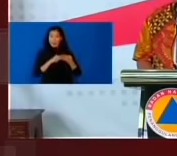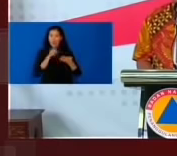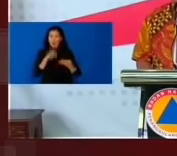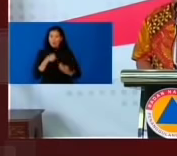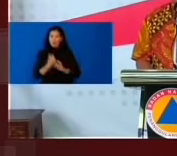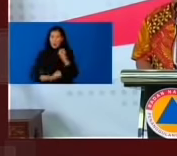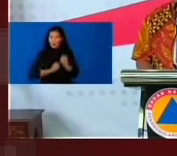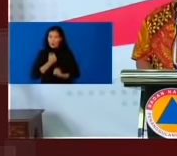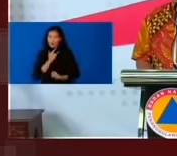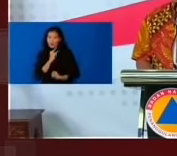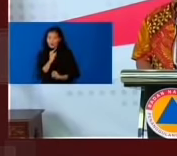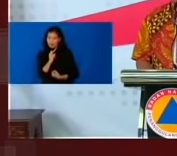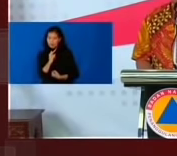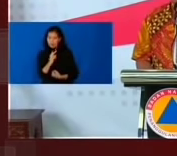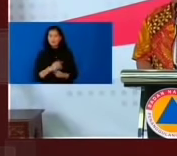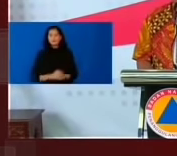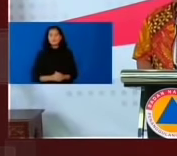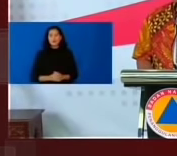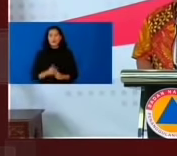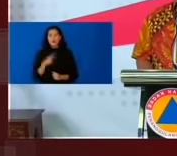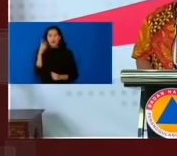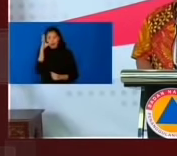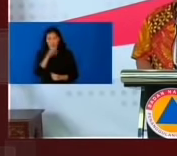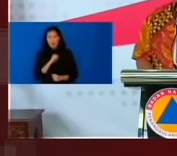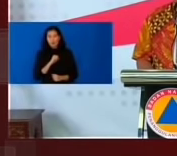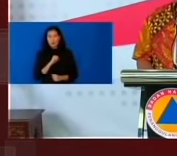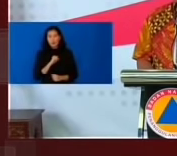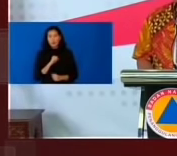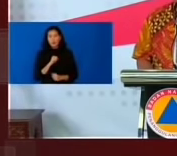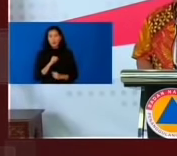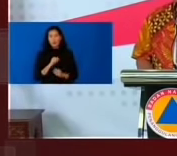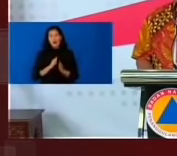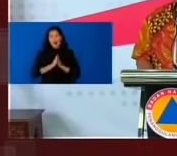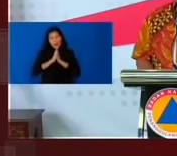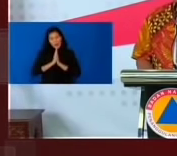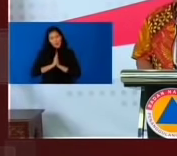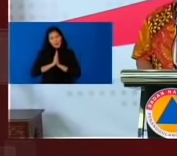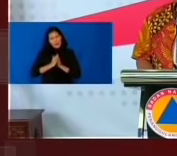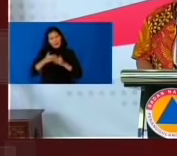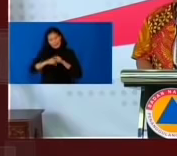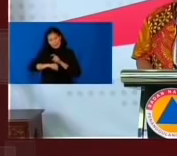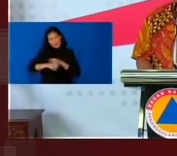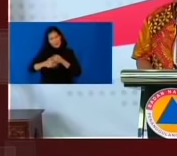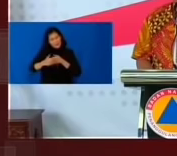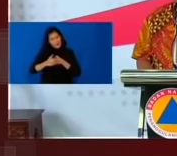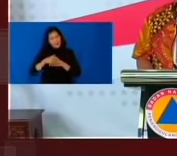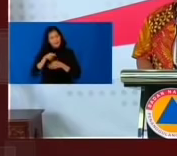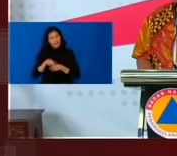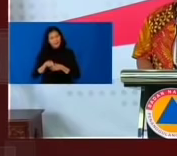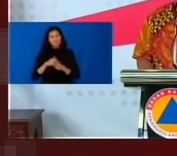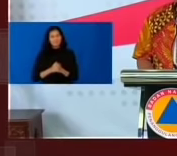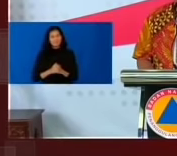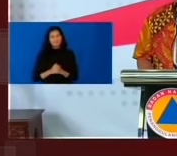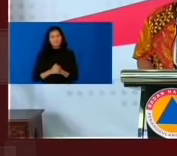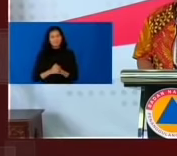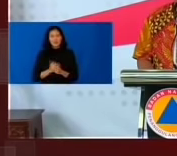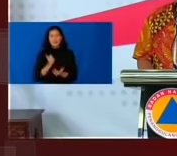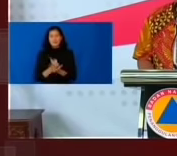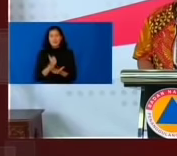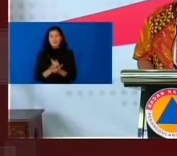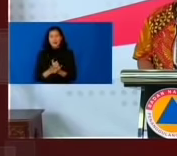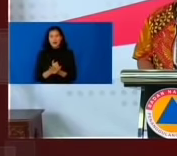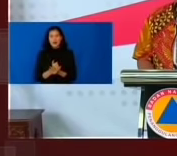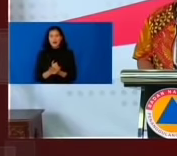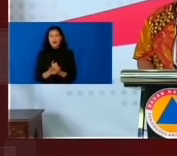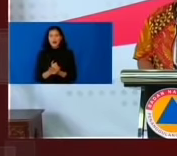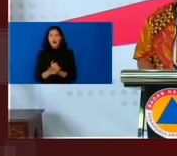disiplin. Kita tahu bahwa Ramadan sebentar lagi kita akan hadapi. Sudah barang tentu bahwa kita